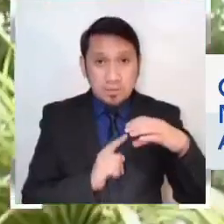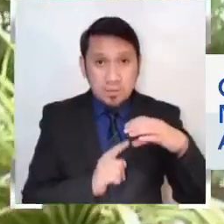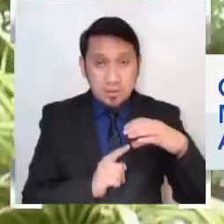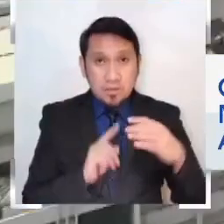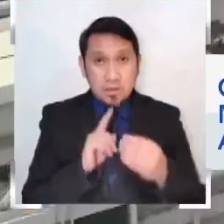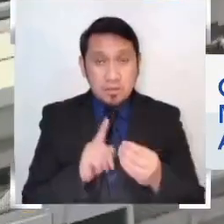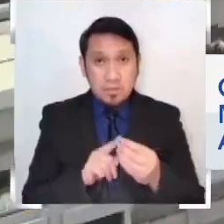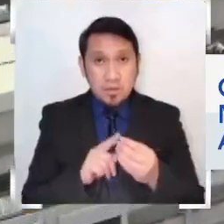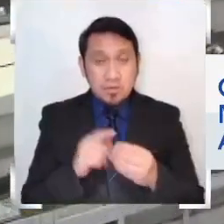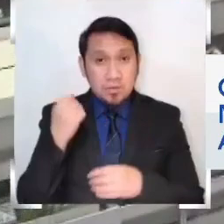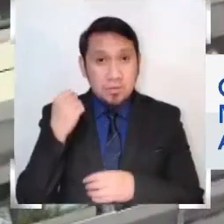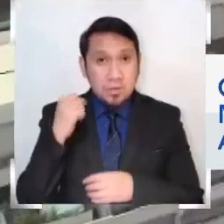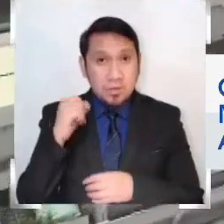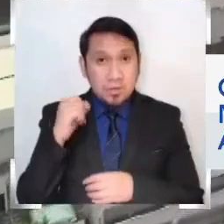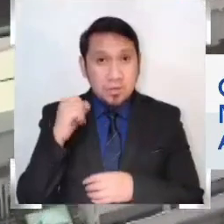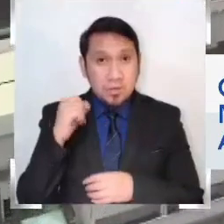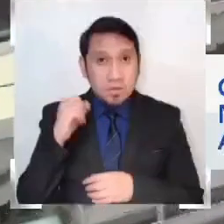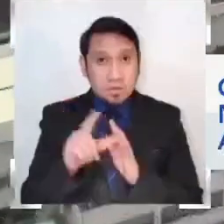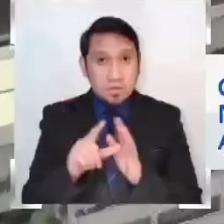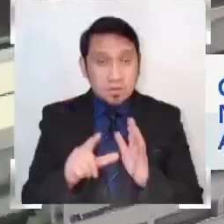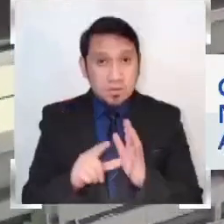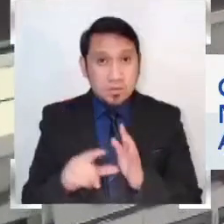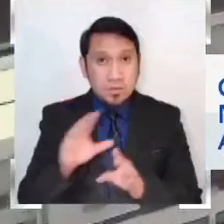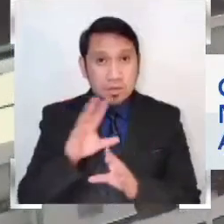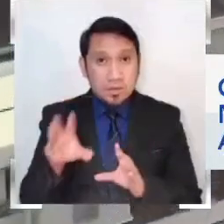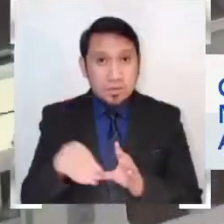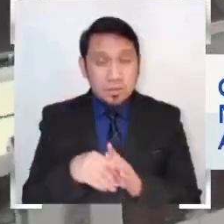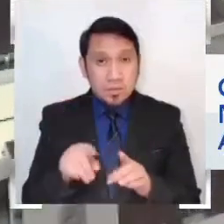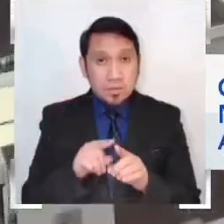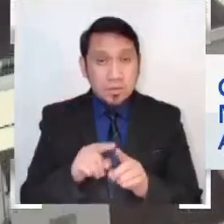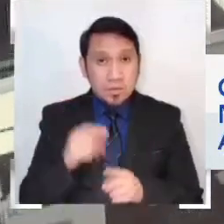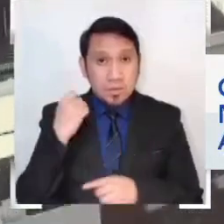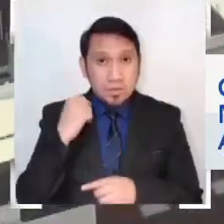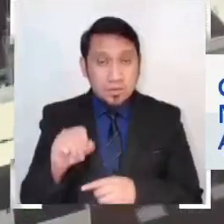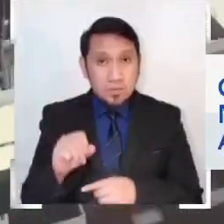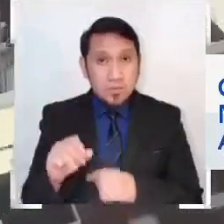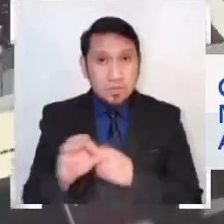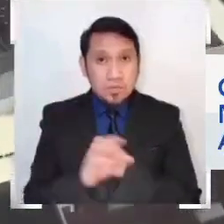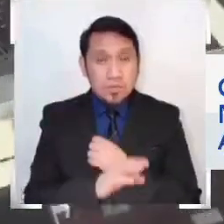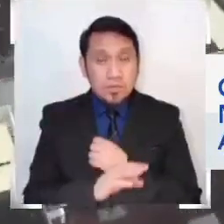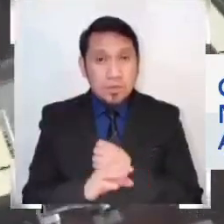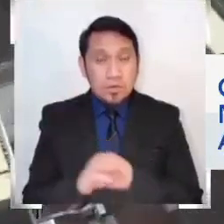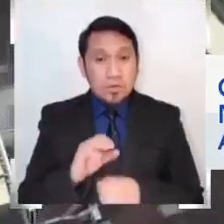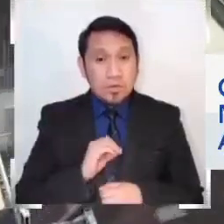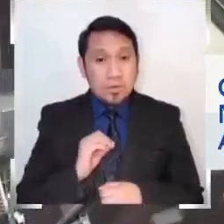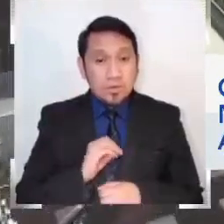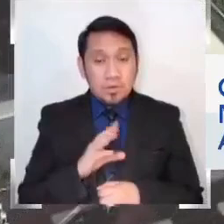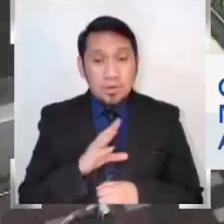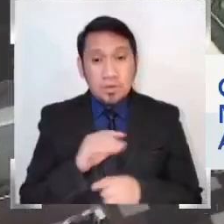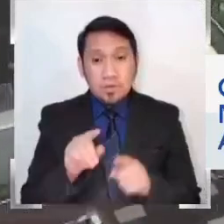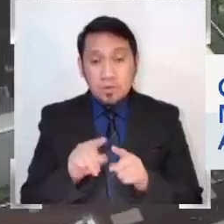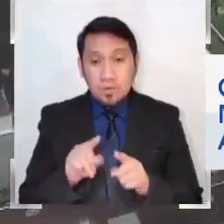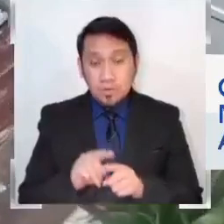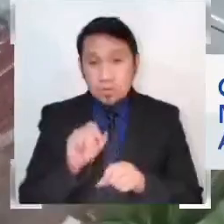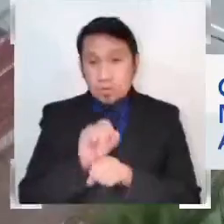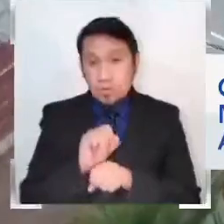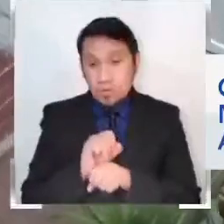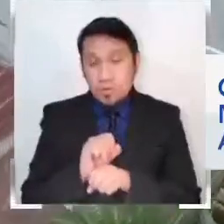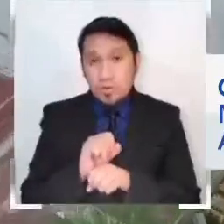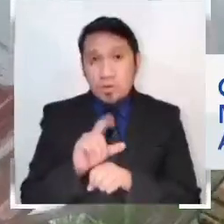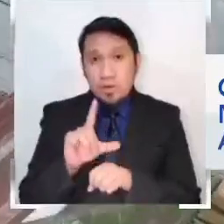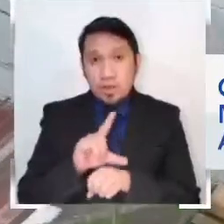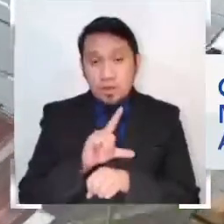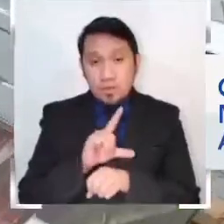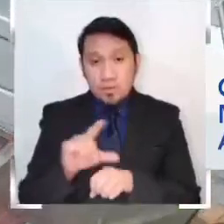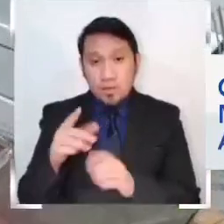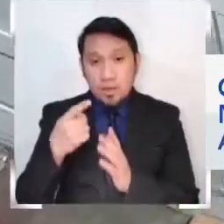nito. Kasama ang posibleng paglabag kaugnay sa issue ng foreign ownership, pati umano sa labor at tax laws. Nabanggit ni Barzaga